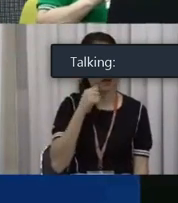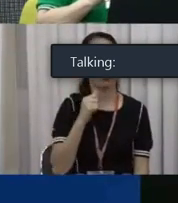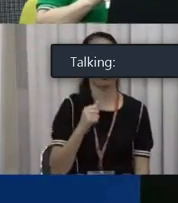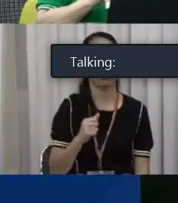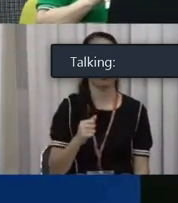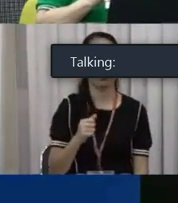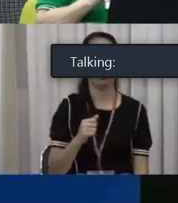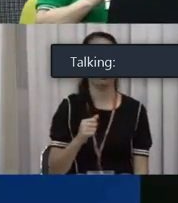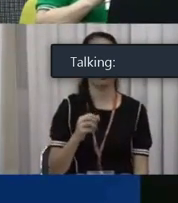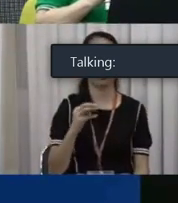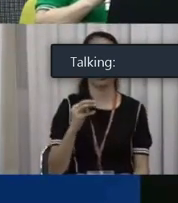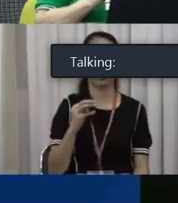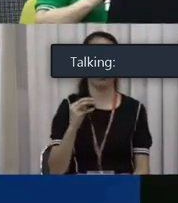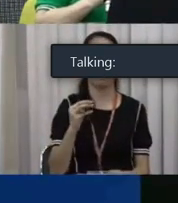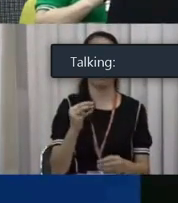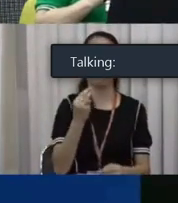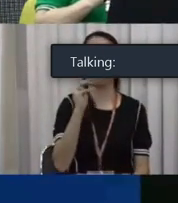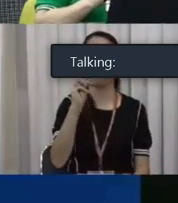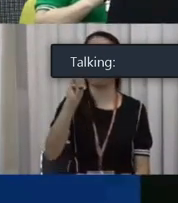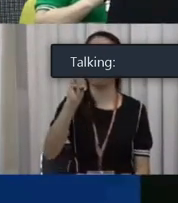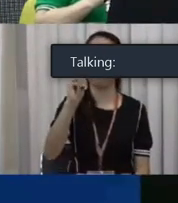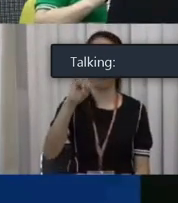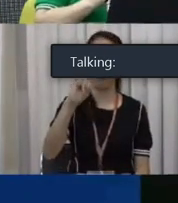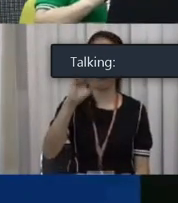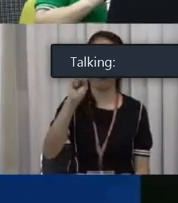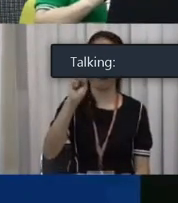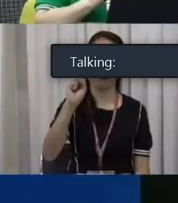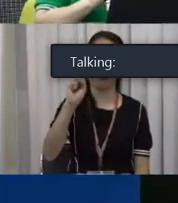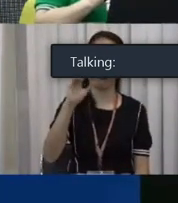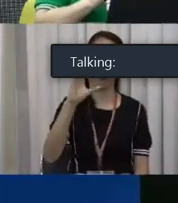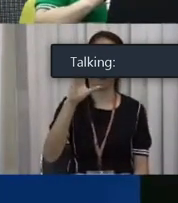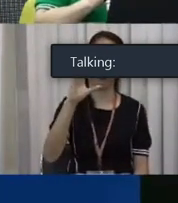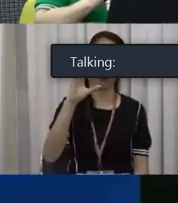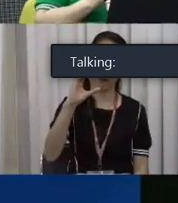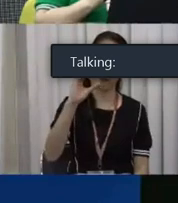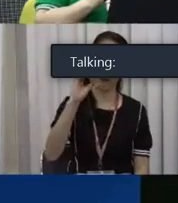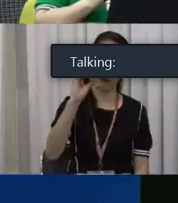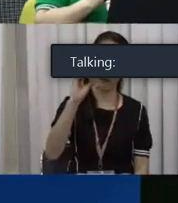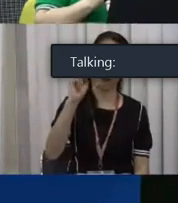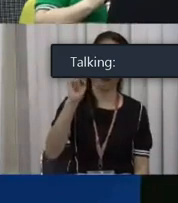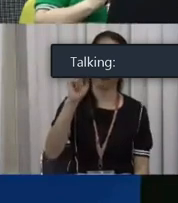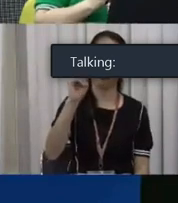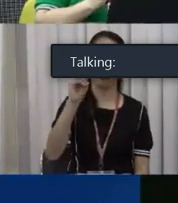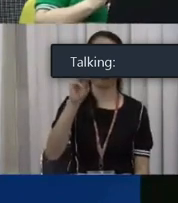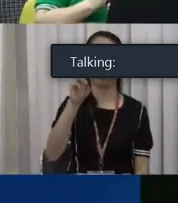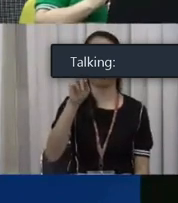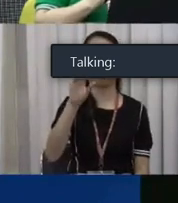Against ni siya sa ato ang mga company rules and regulations. Willful